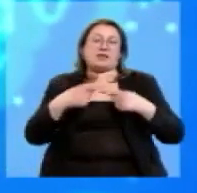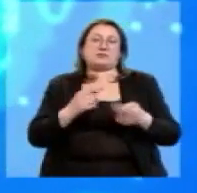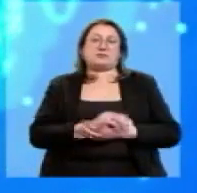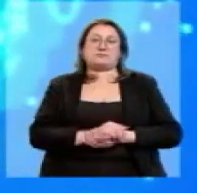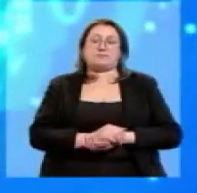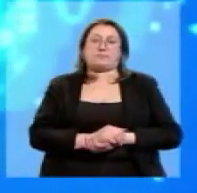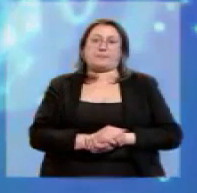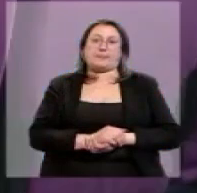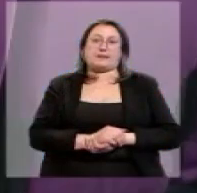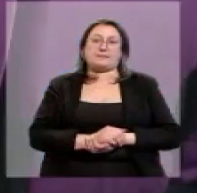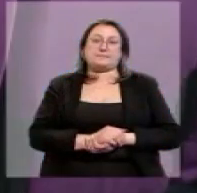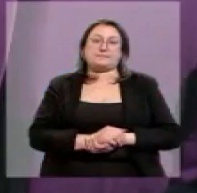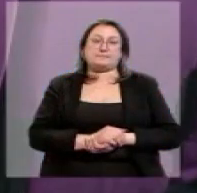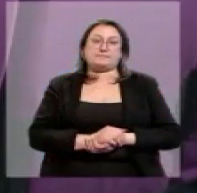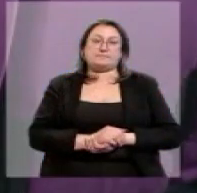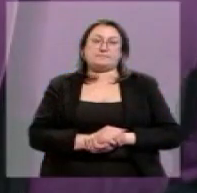основе.